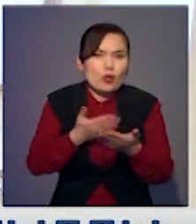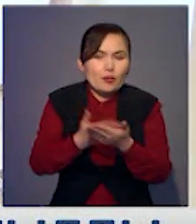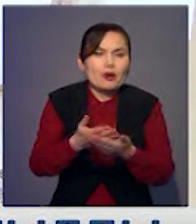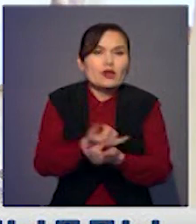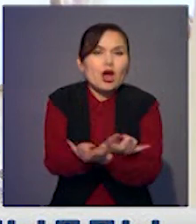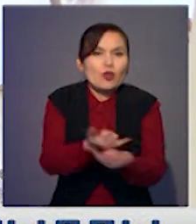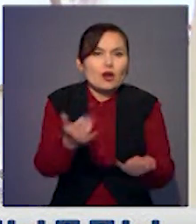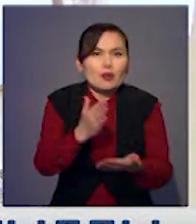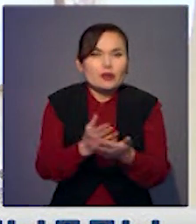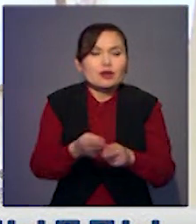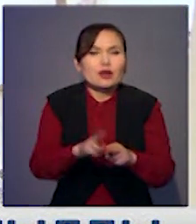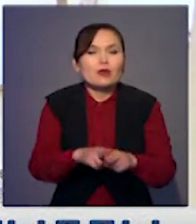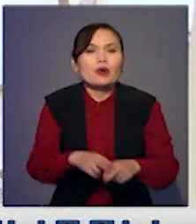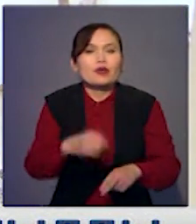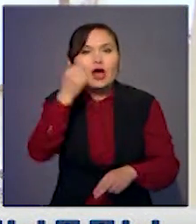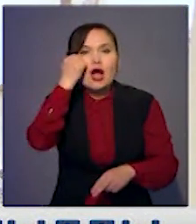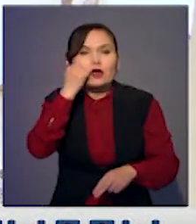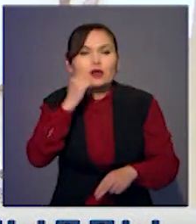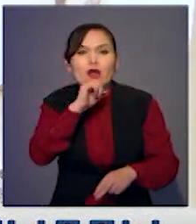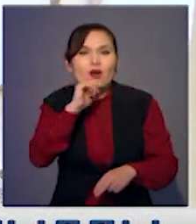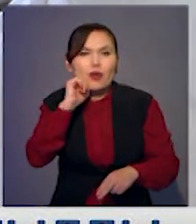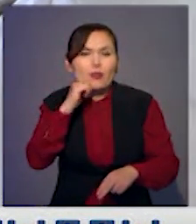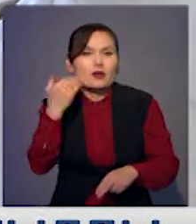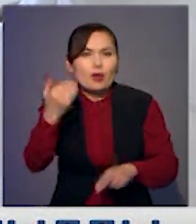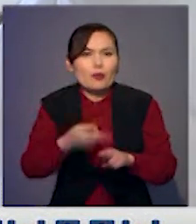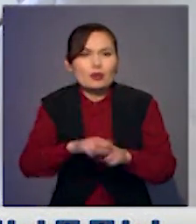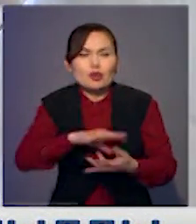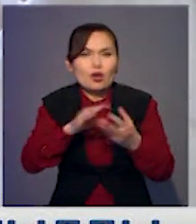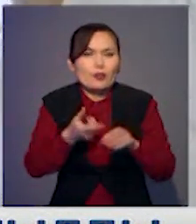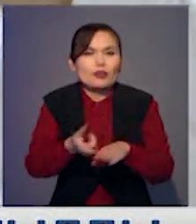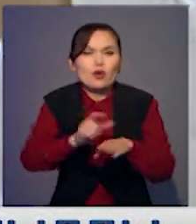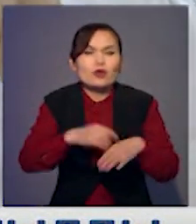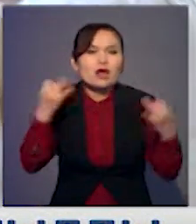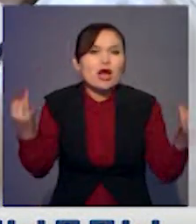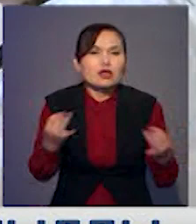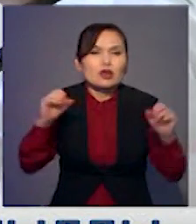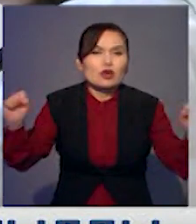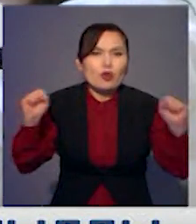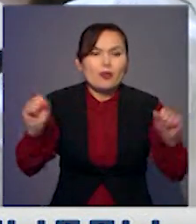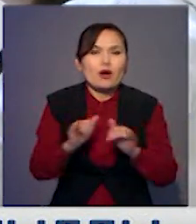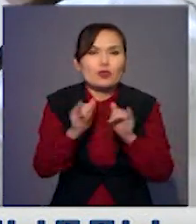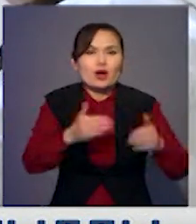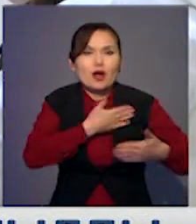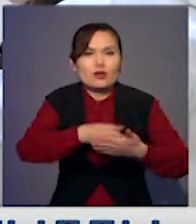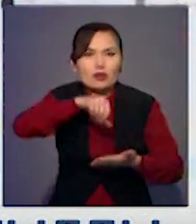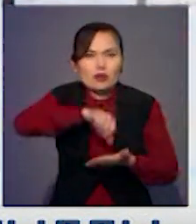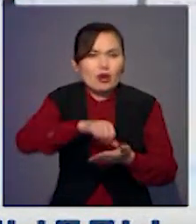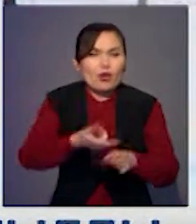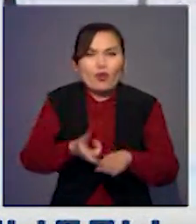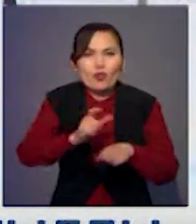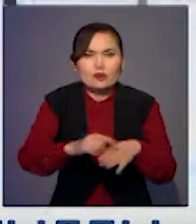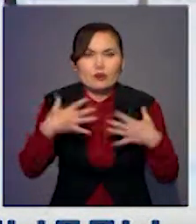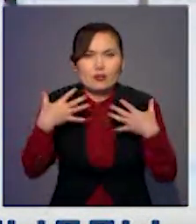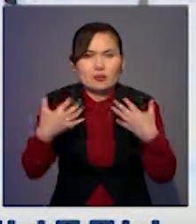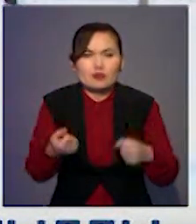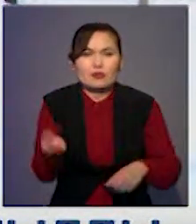көрсетіледі. Соңғы кезде жасы үлкен адамдар арасында скандинав жүрісіне қызығушылық артқан, оның денсаулыққа пайдасы